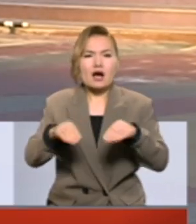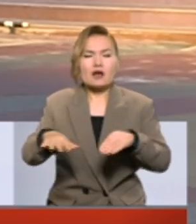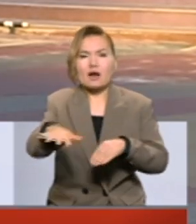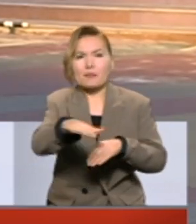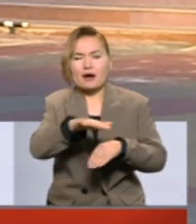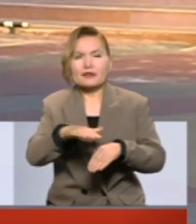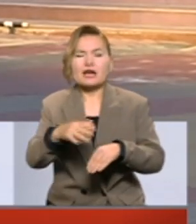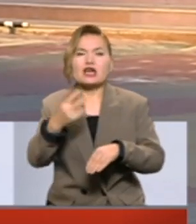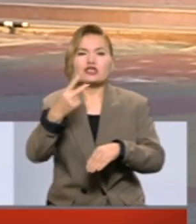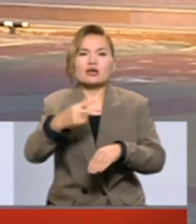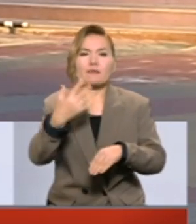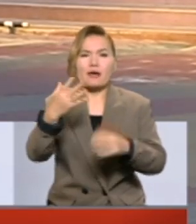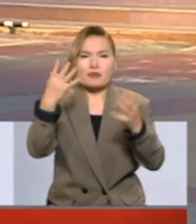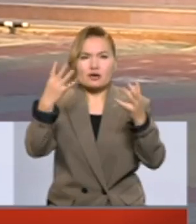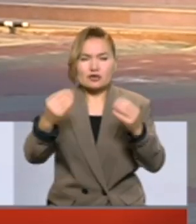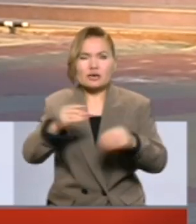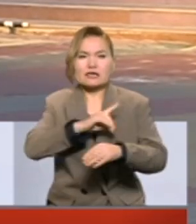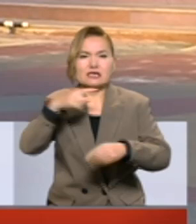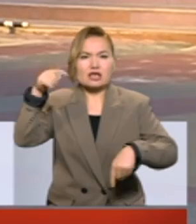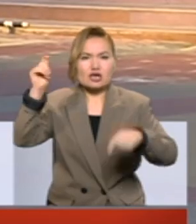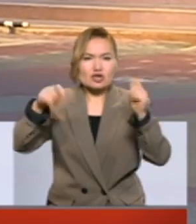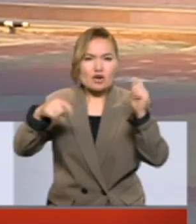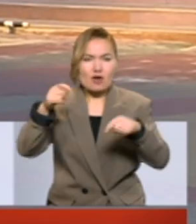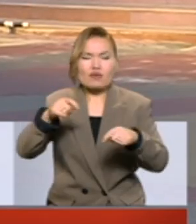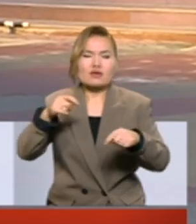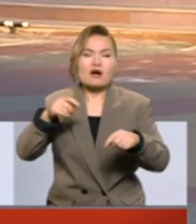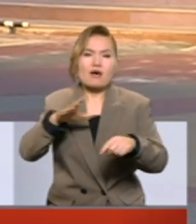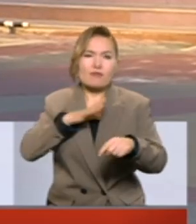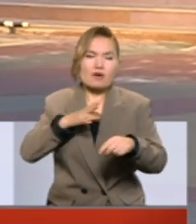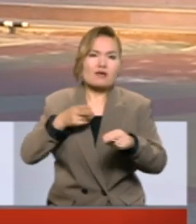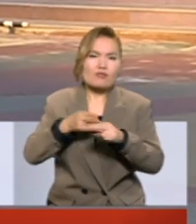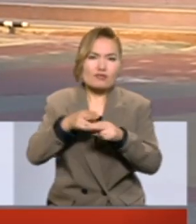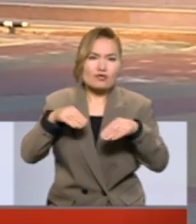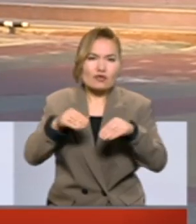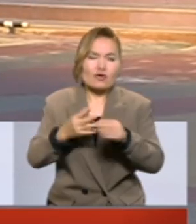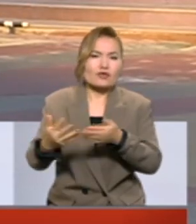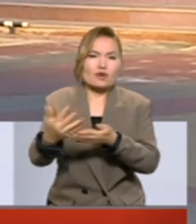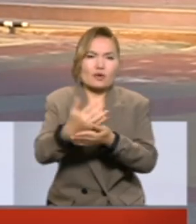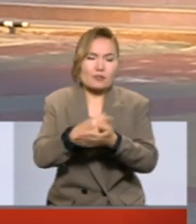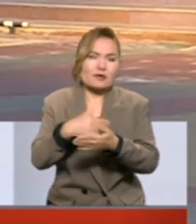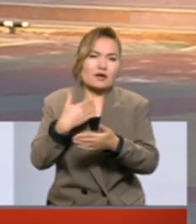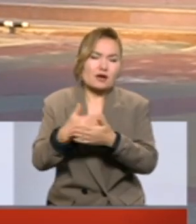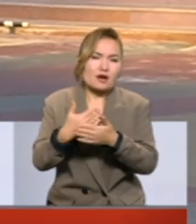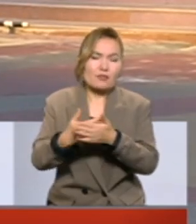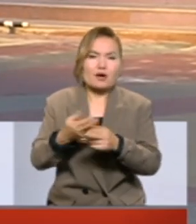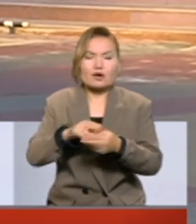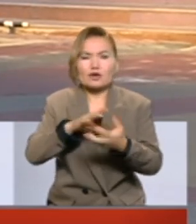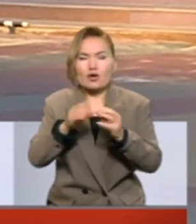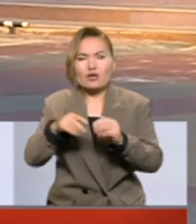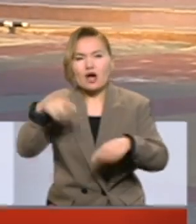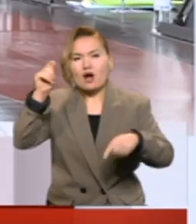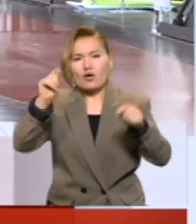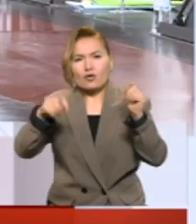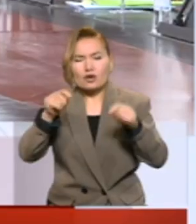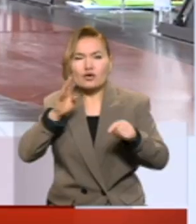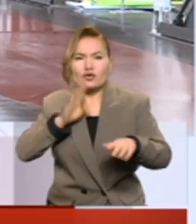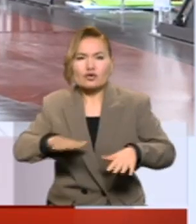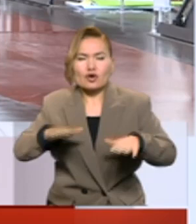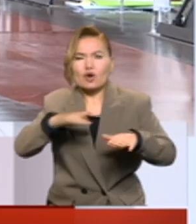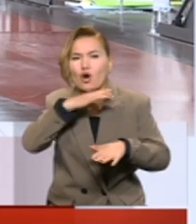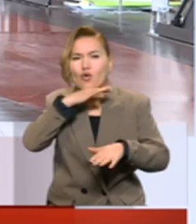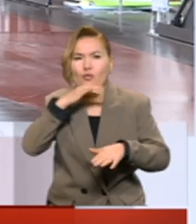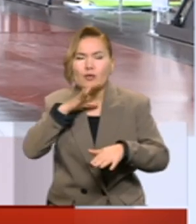өңірлерде 25 күндей тоқтаусыз нөсер жауын жауған. Оның жылдық мөлшері орташа нормадан 3 есе көп. Ауа